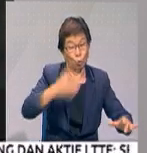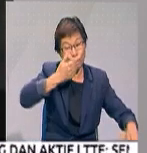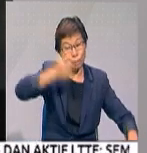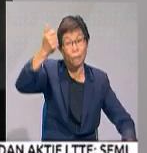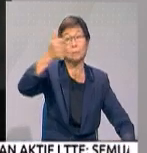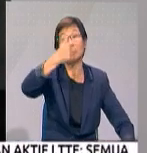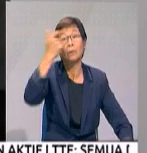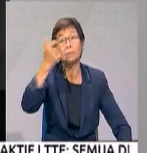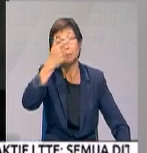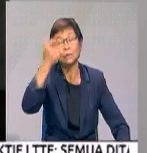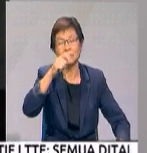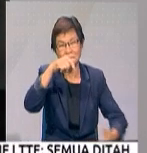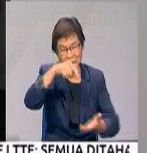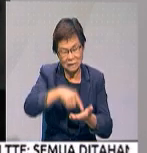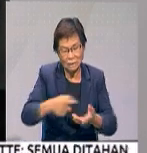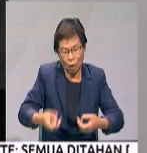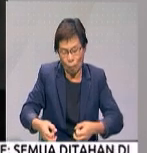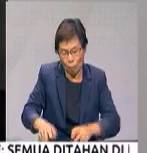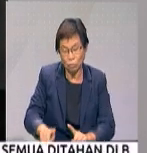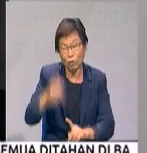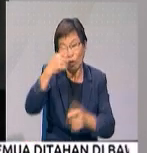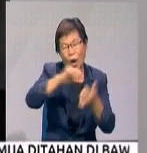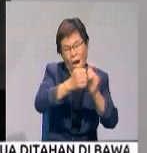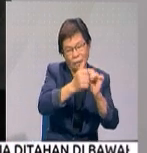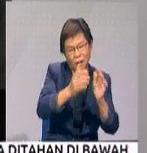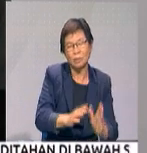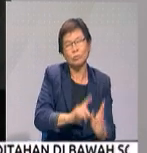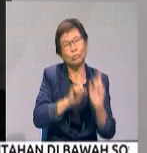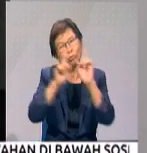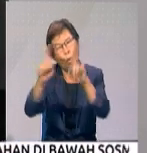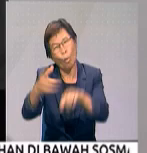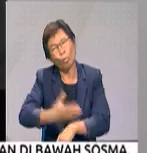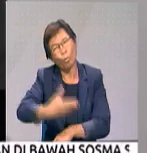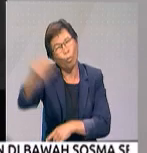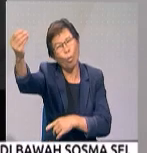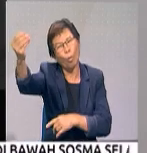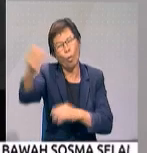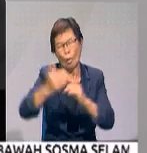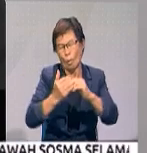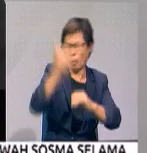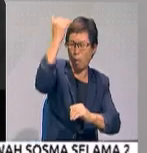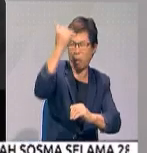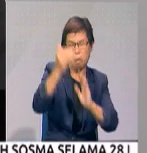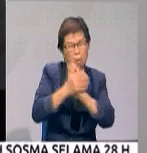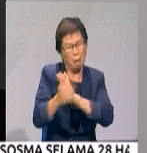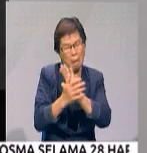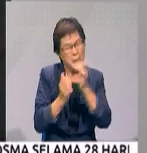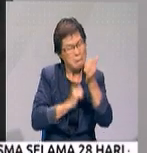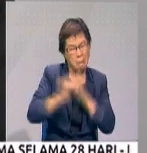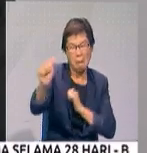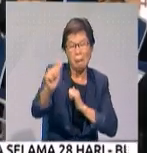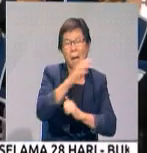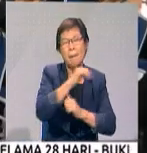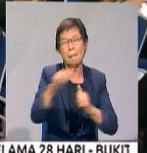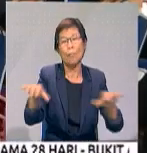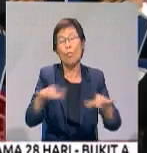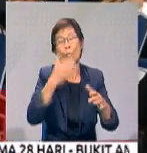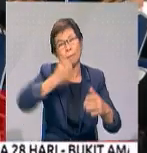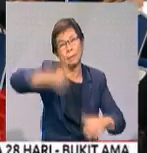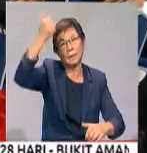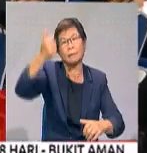the opportunities for them to go beyond their ability so that they can perform better.